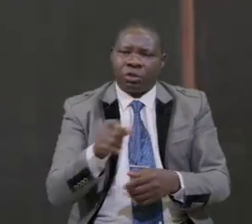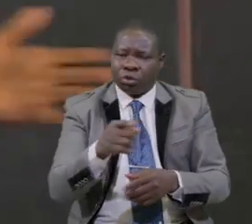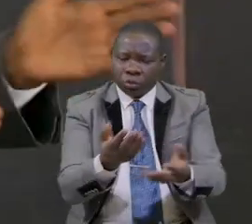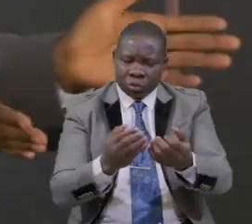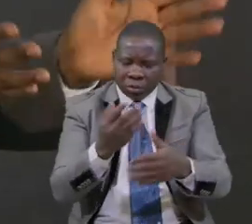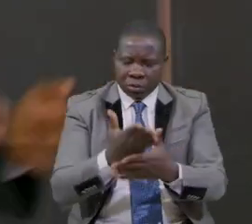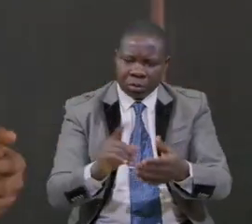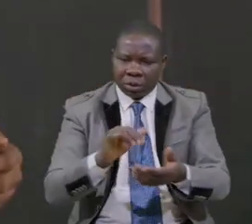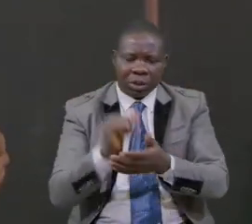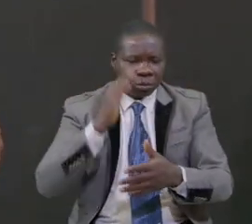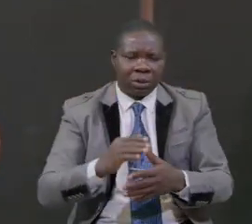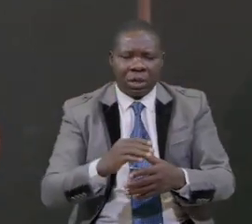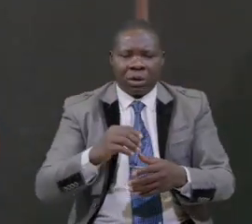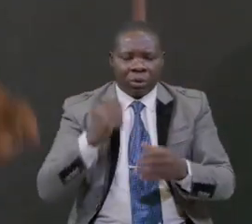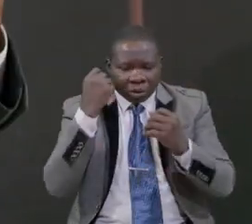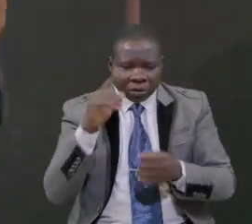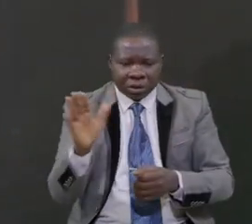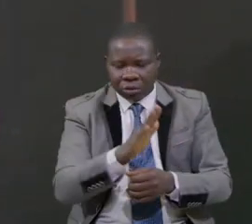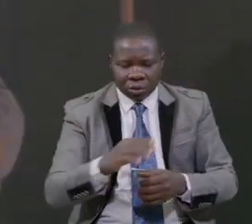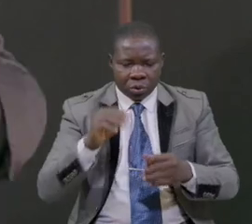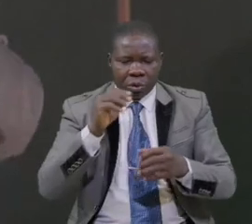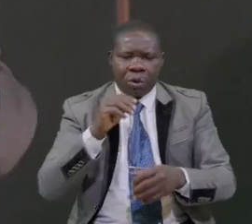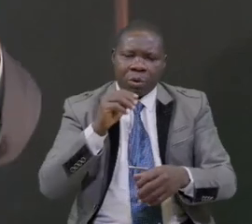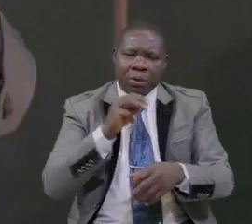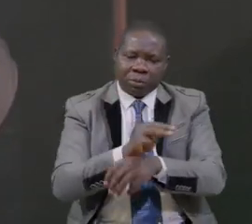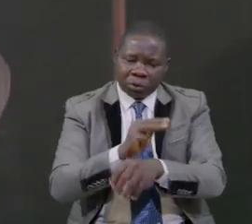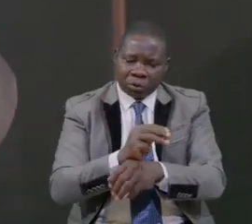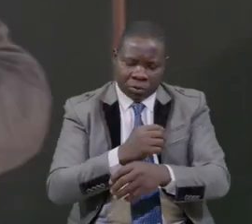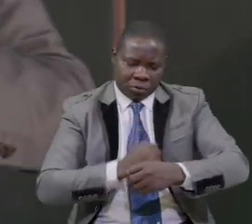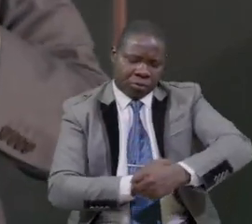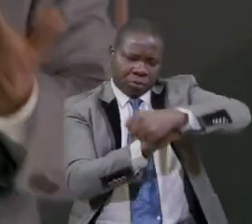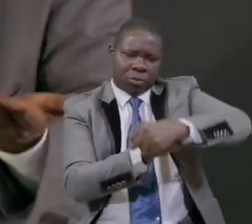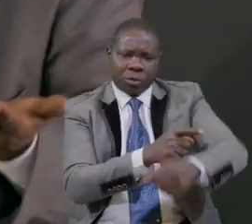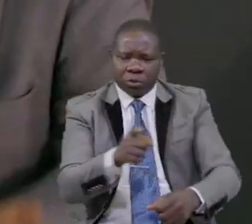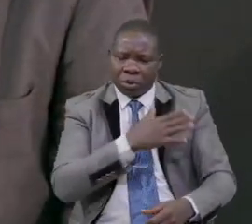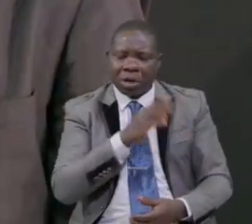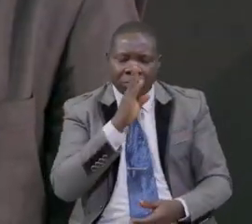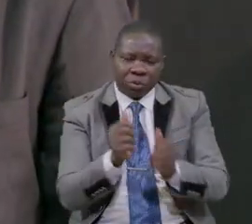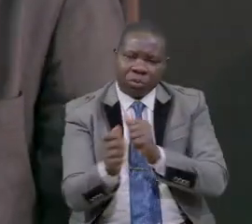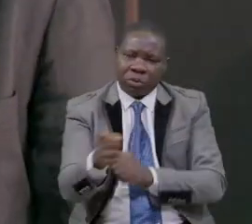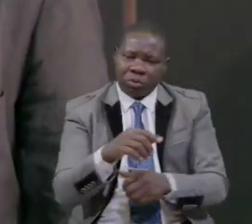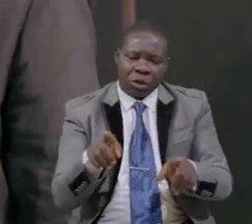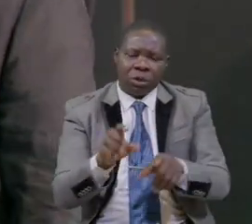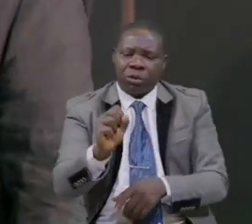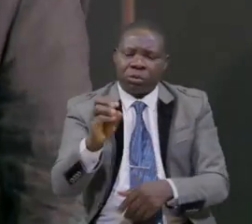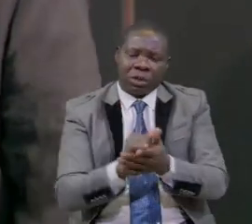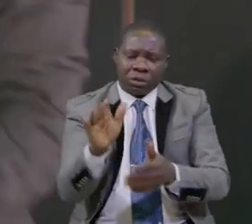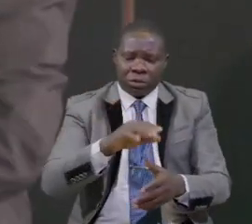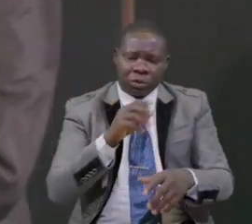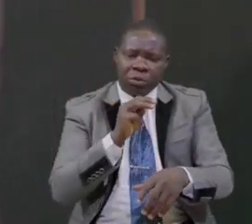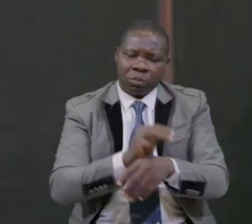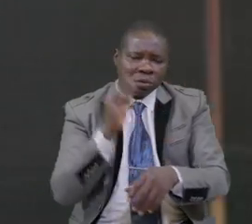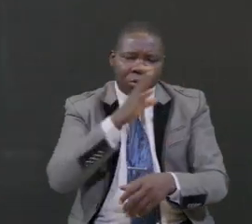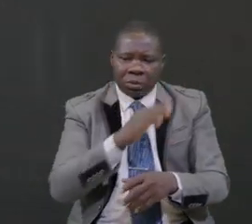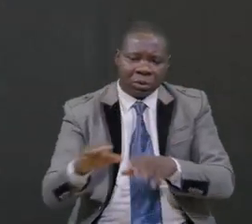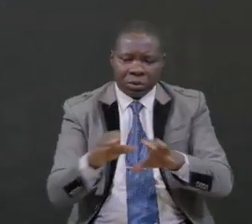ta mission, qui va te soutenir et bâtir avec toi pour que ton ministère soit exécuté tel que Dieu